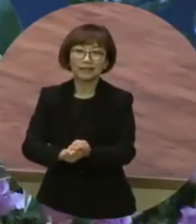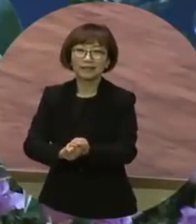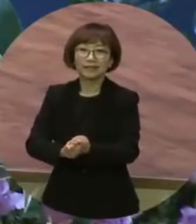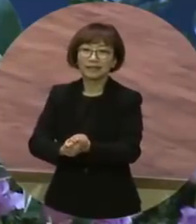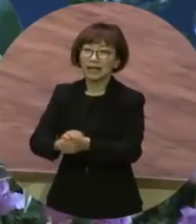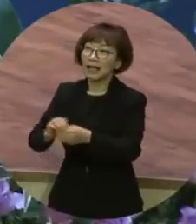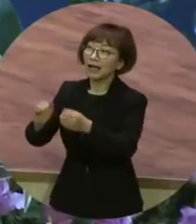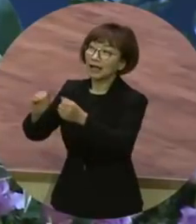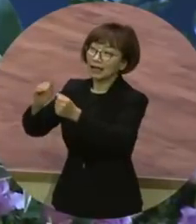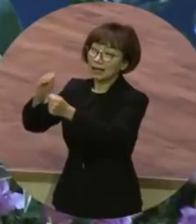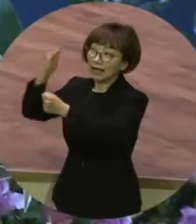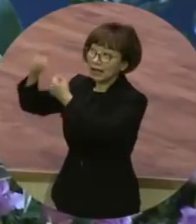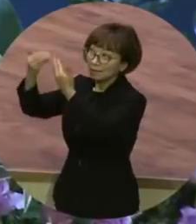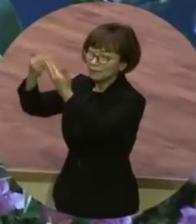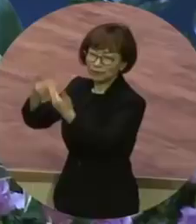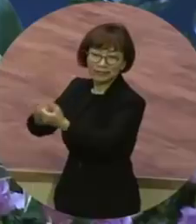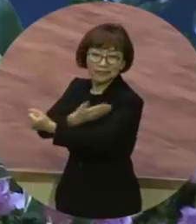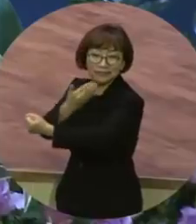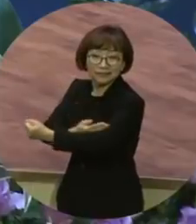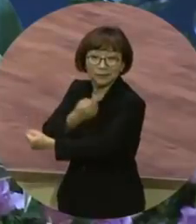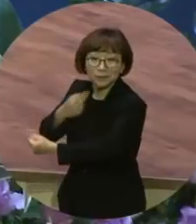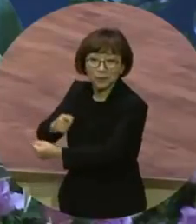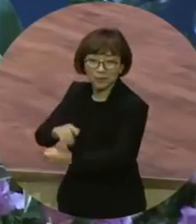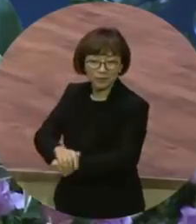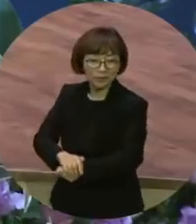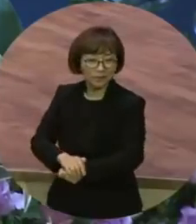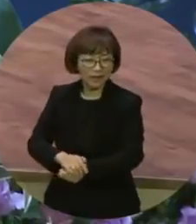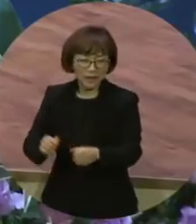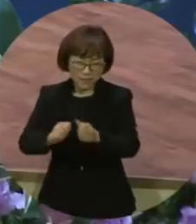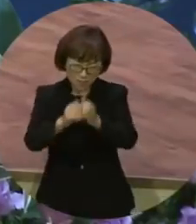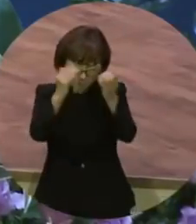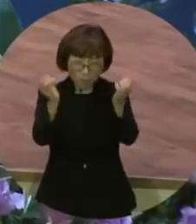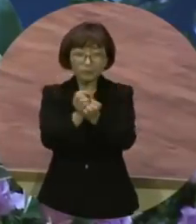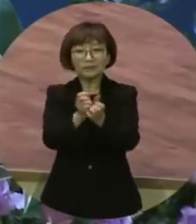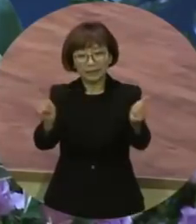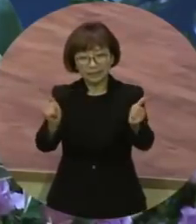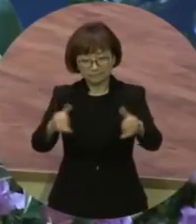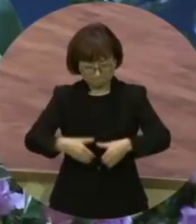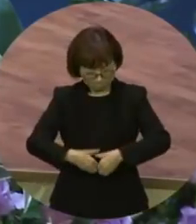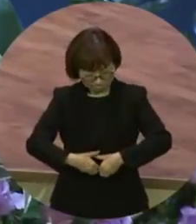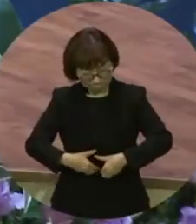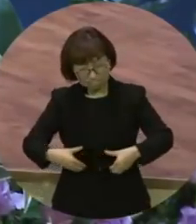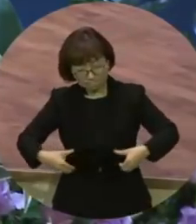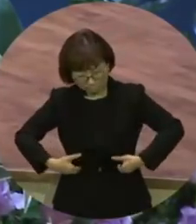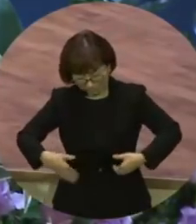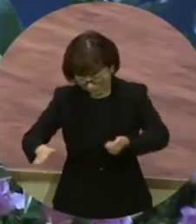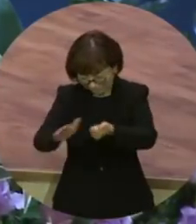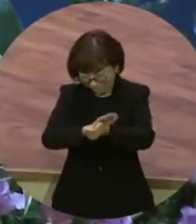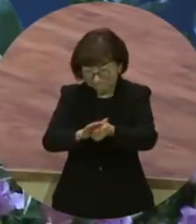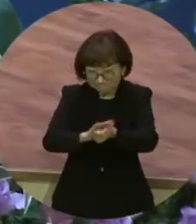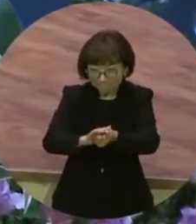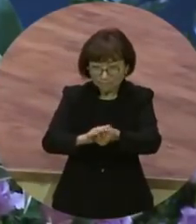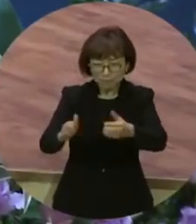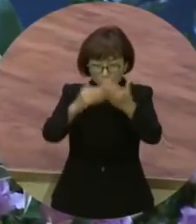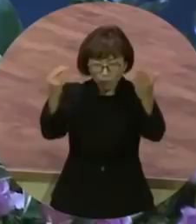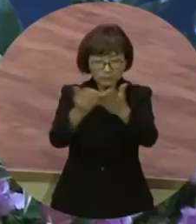모든 사람을 품을 수 있는 능력이 최고의 능력입니다. 모두를 살릴 수 있는 능력.